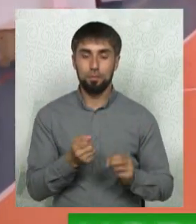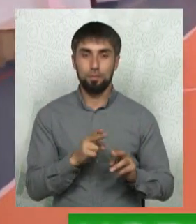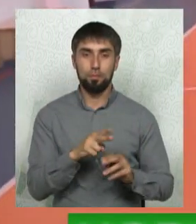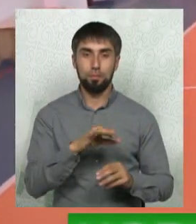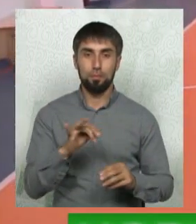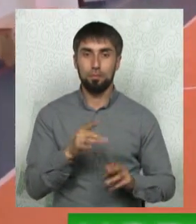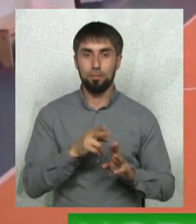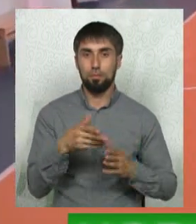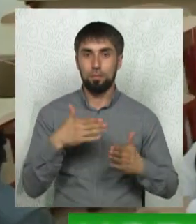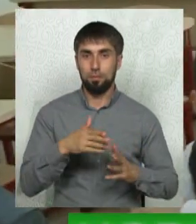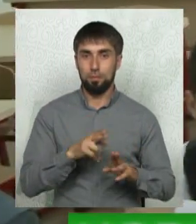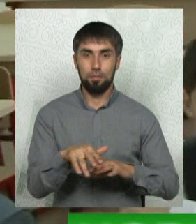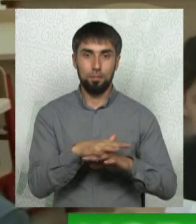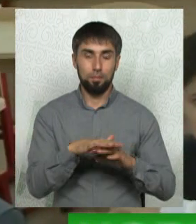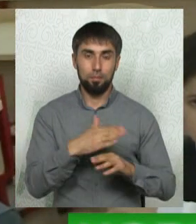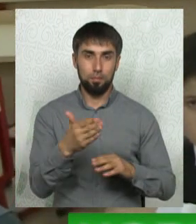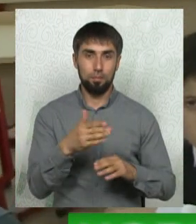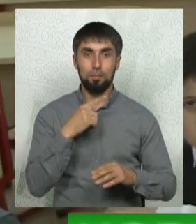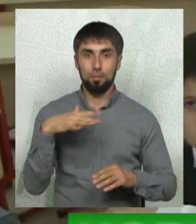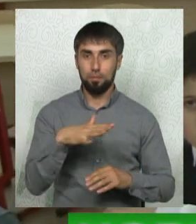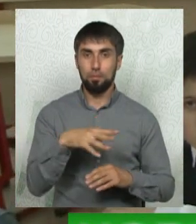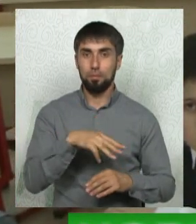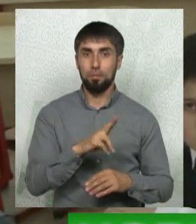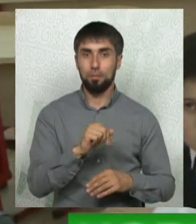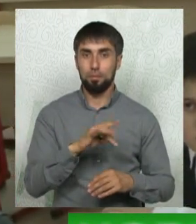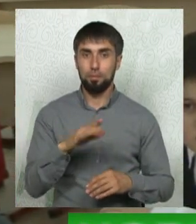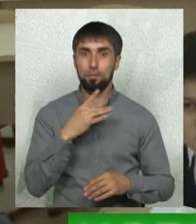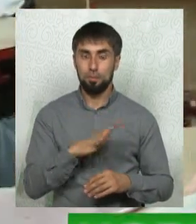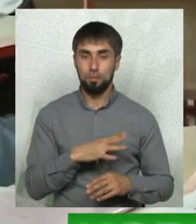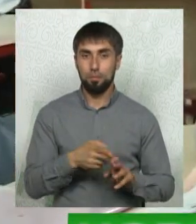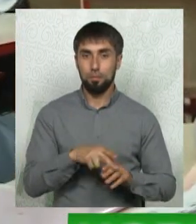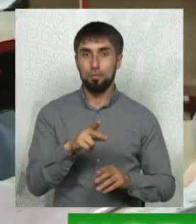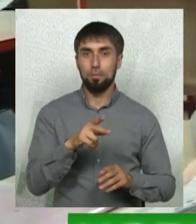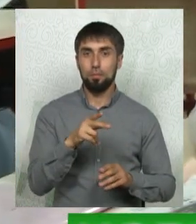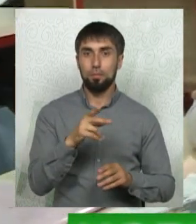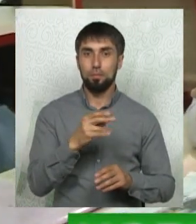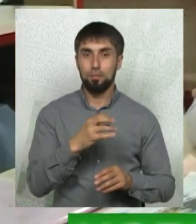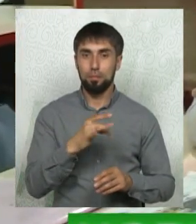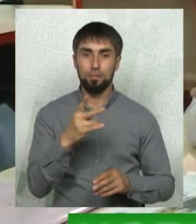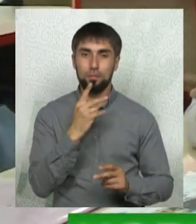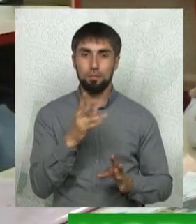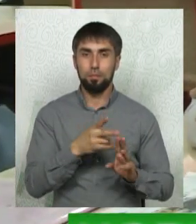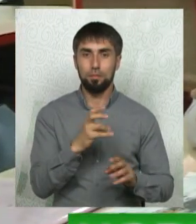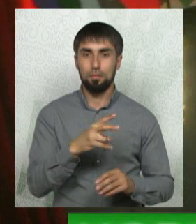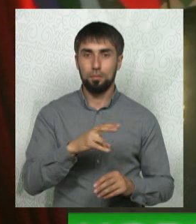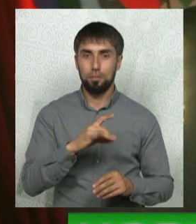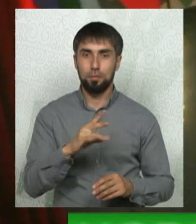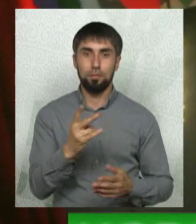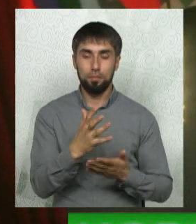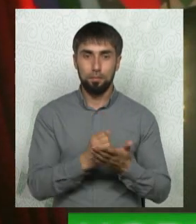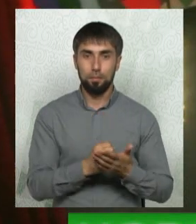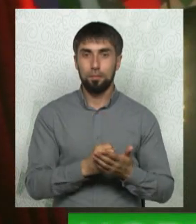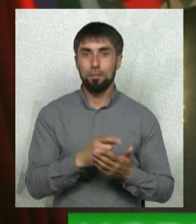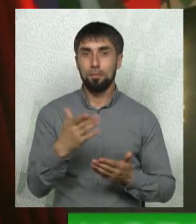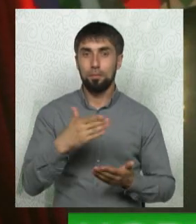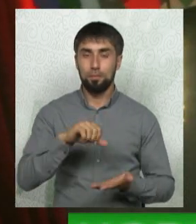по демографическому приросту населения в целом по стране. Махмуд Аликалиматов отметил, что эту тенденцию, несмотря на негативное влияние, надо сохранить.